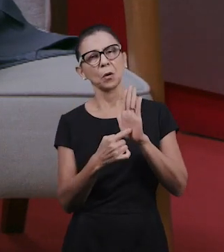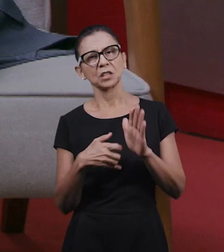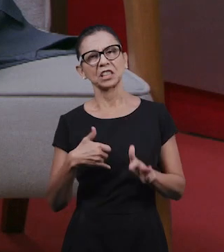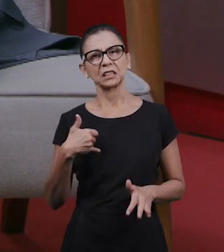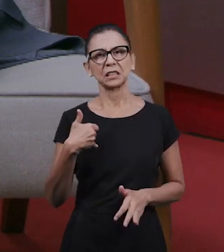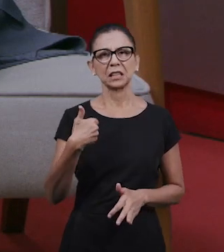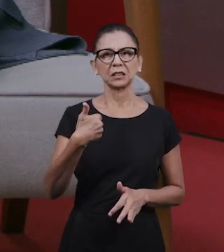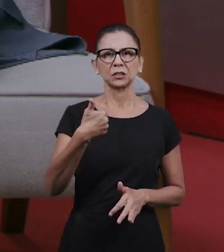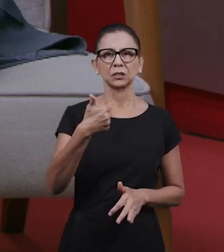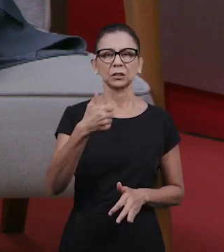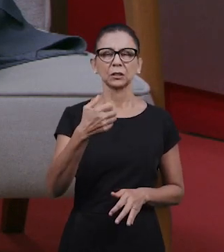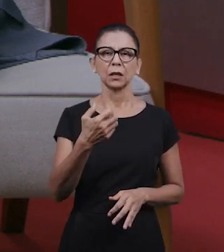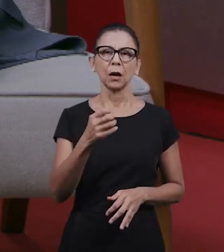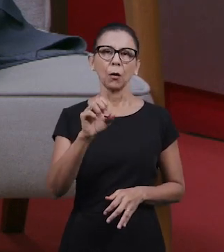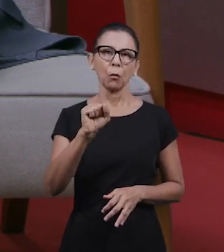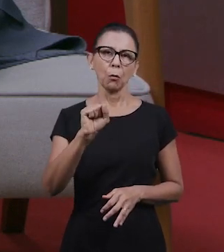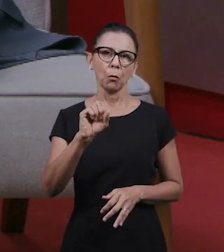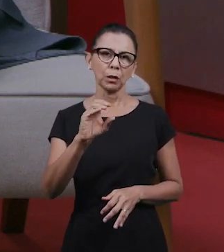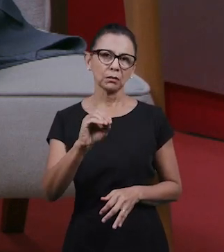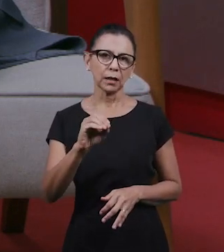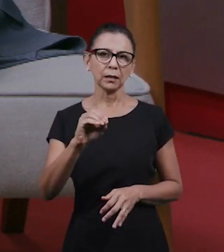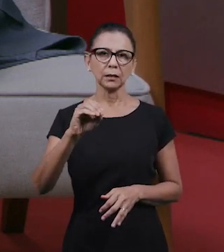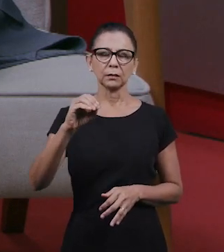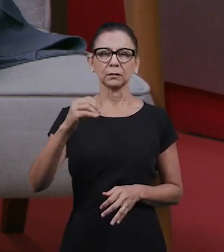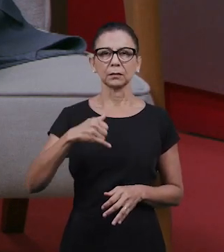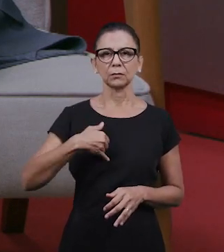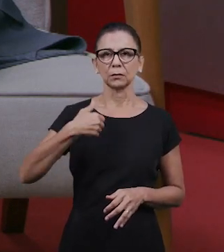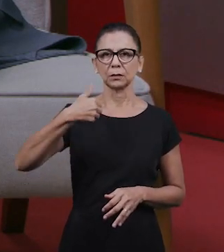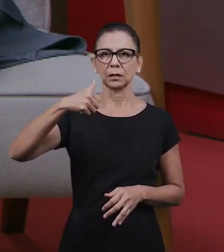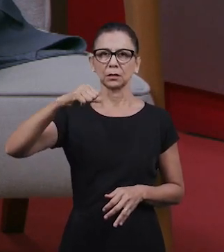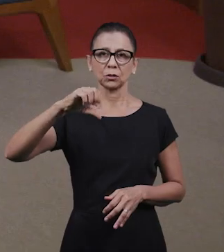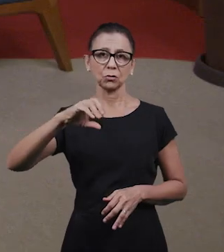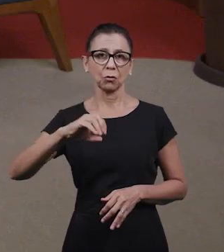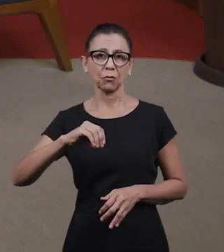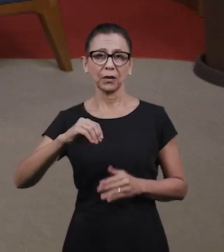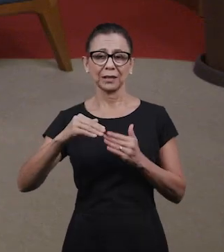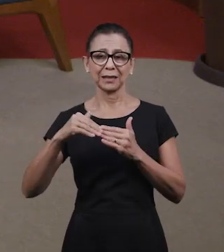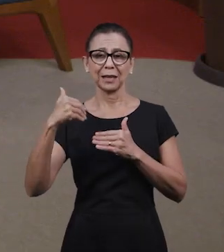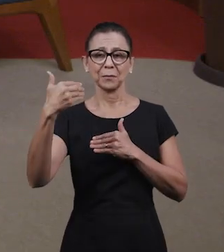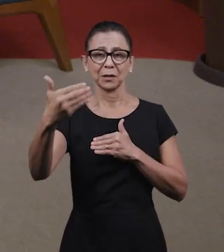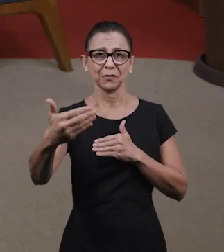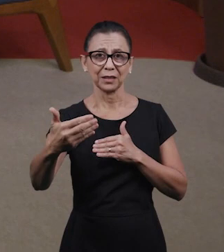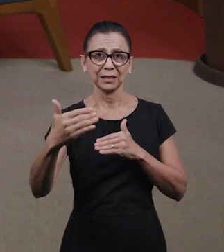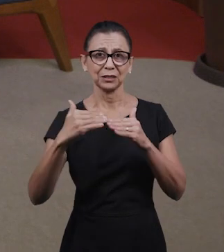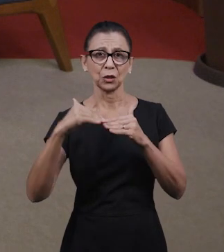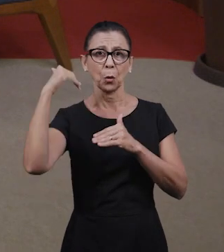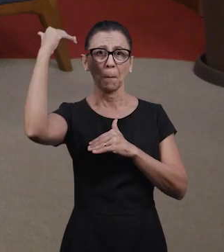80, 90 ans. Celui qui passe cela, c'est la fatigue.